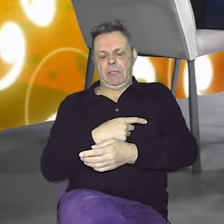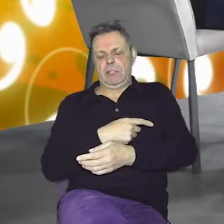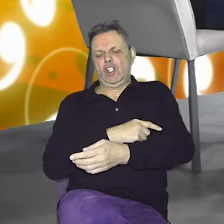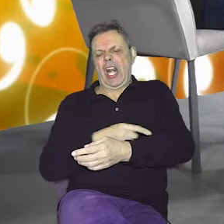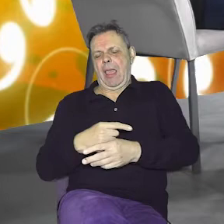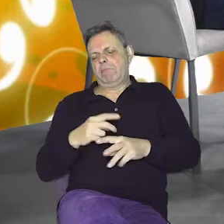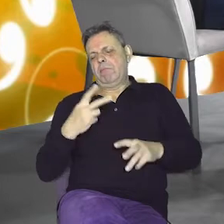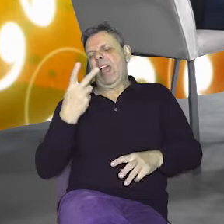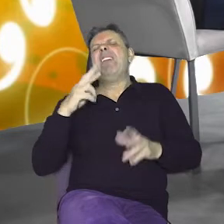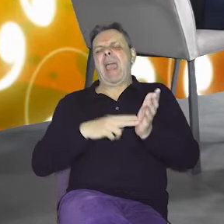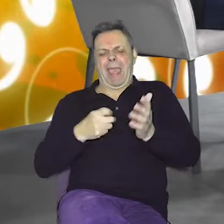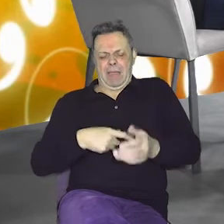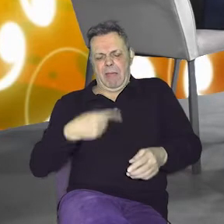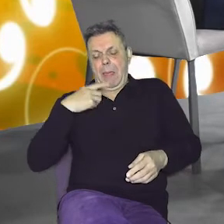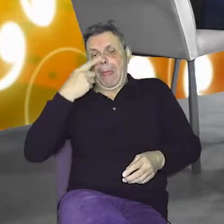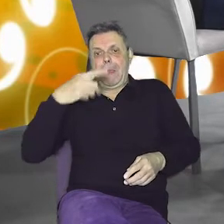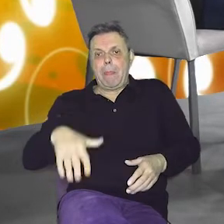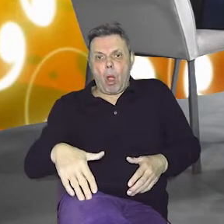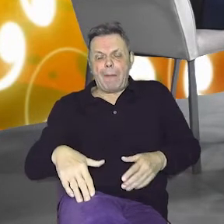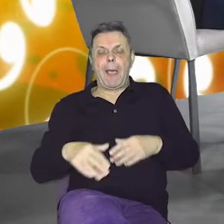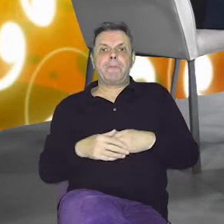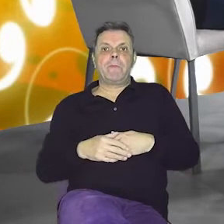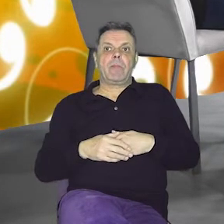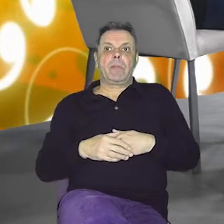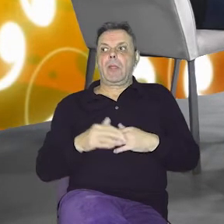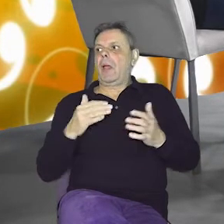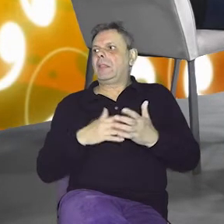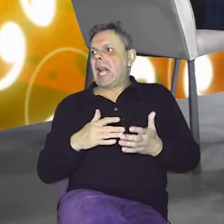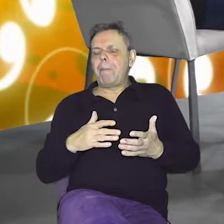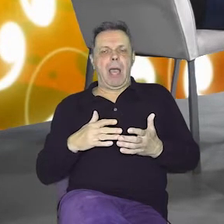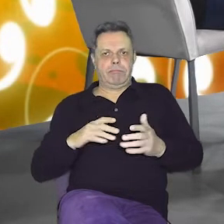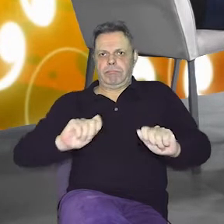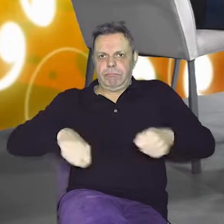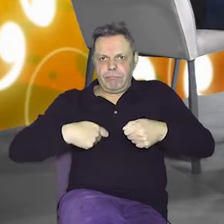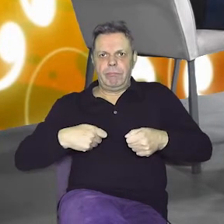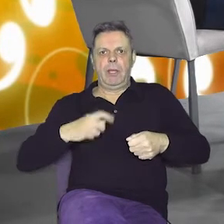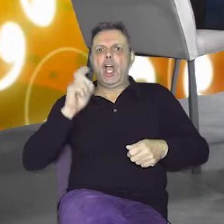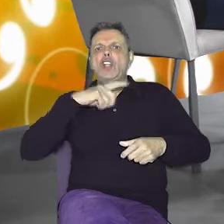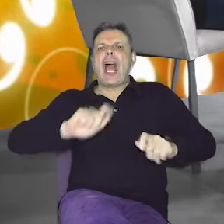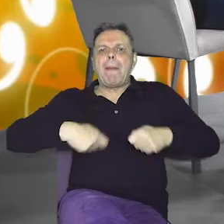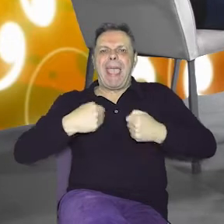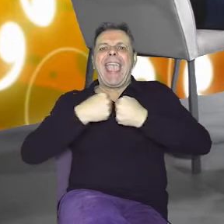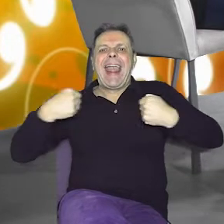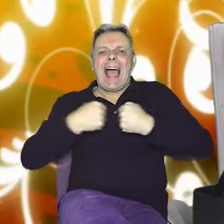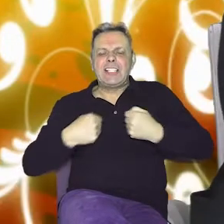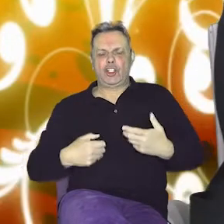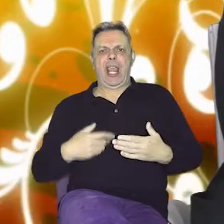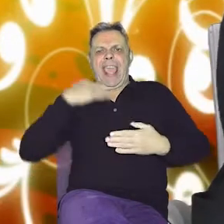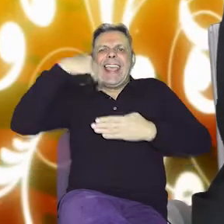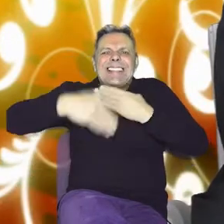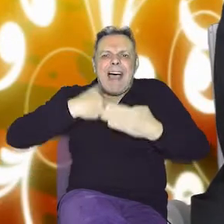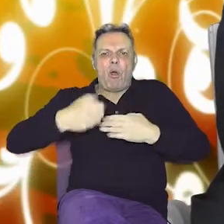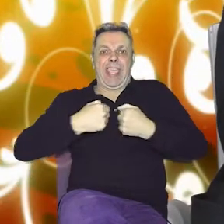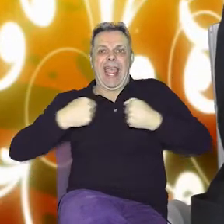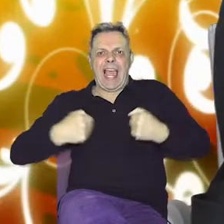vene, jel? Na nogama, bože moj, vjerojatno treba nositi nekakve elastične čarape ili ne znam, elastični